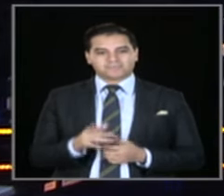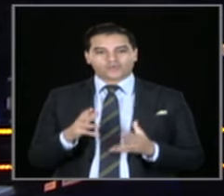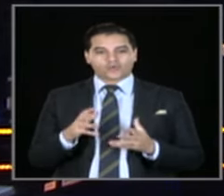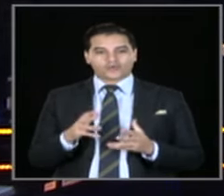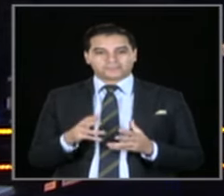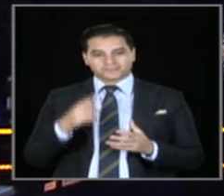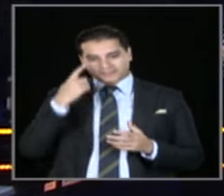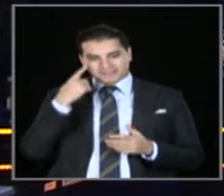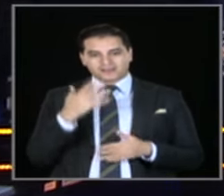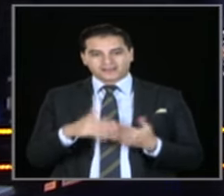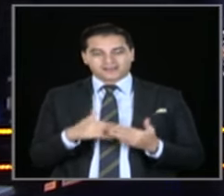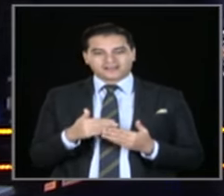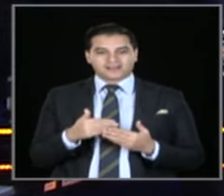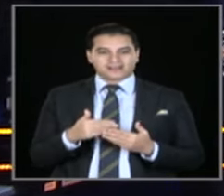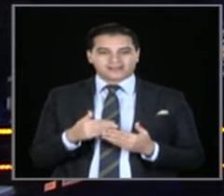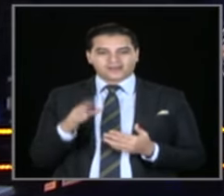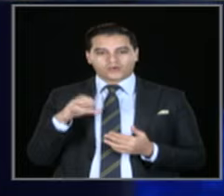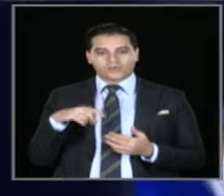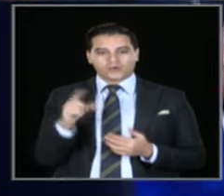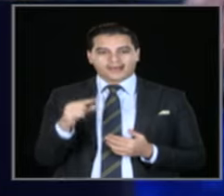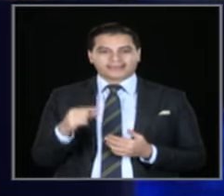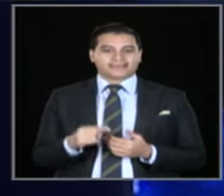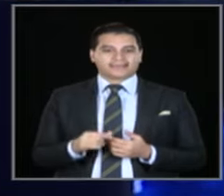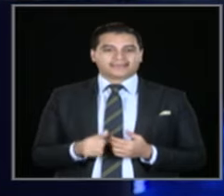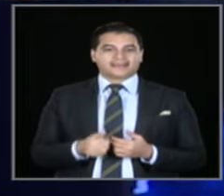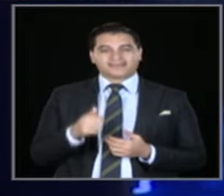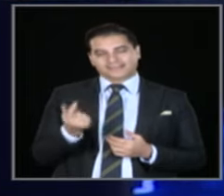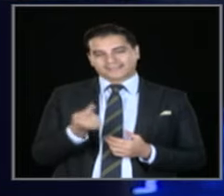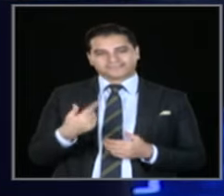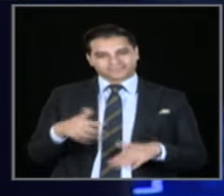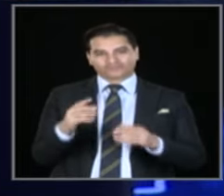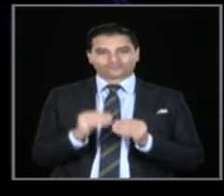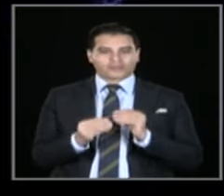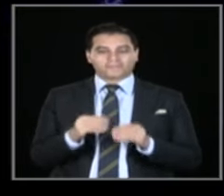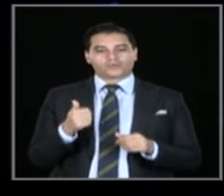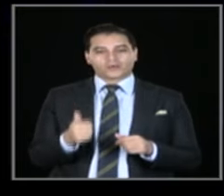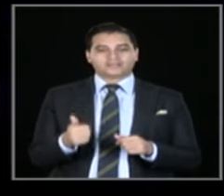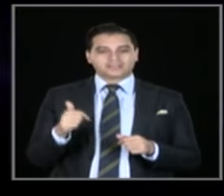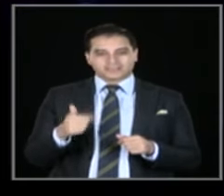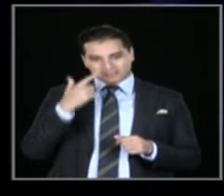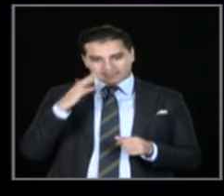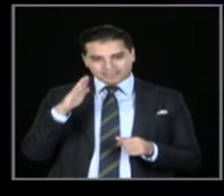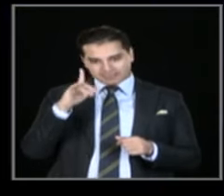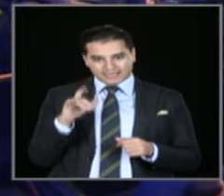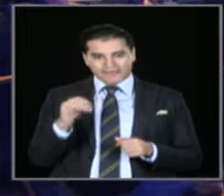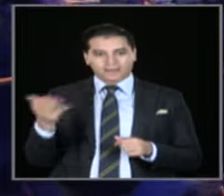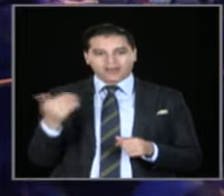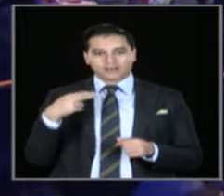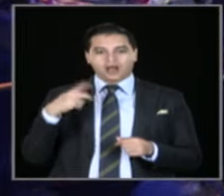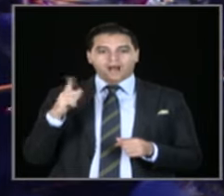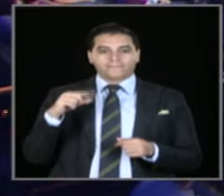القدم؟ خلاص سمعت كلمة هولندا. كويس مش وحش. سليم عايزين عبد الله ينضم